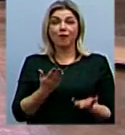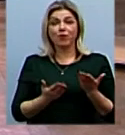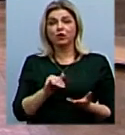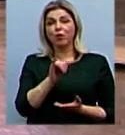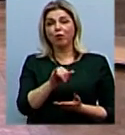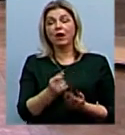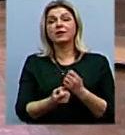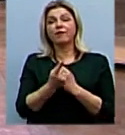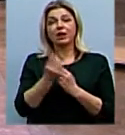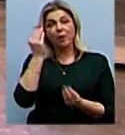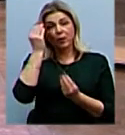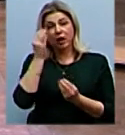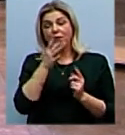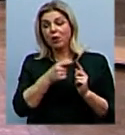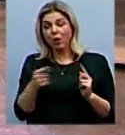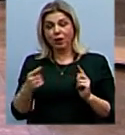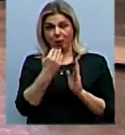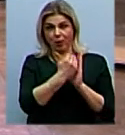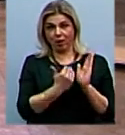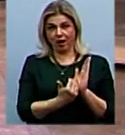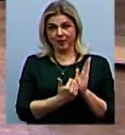думки з'явилися протягом програми.